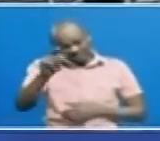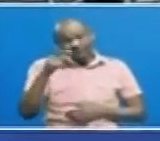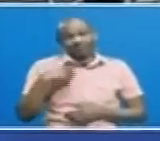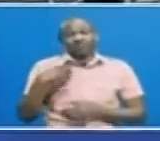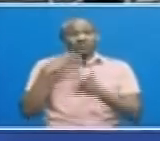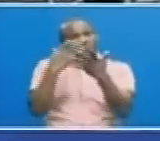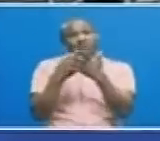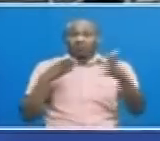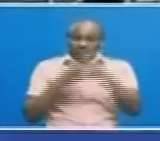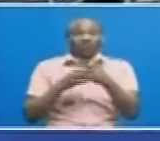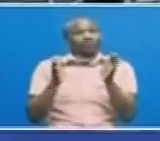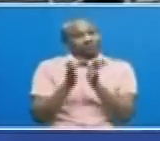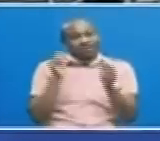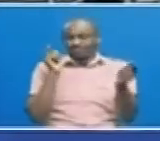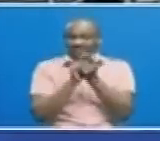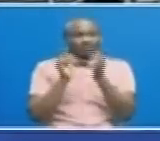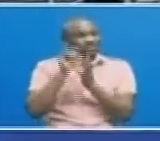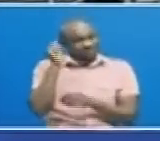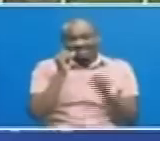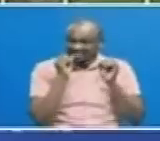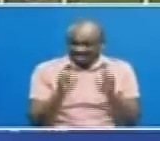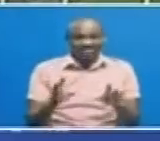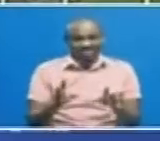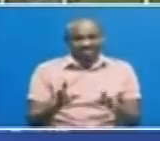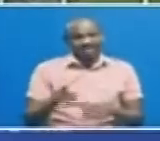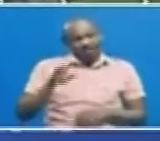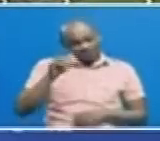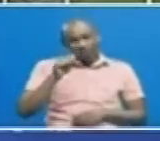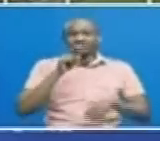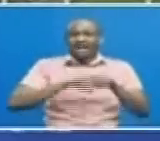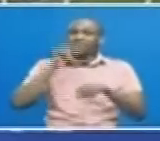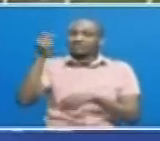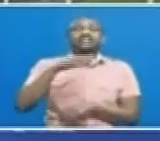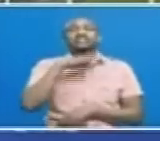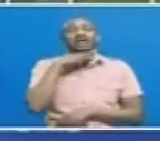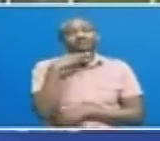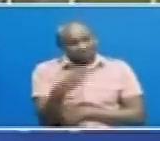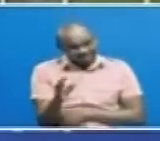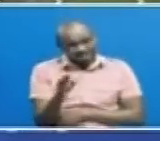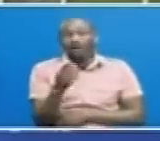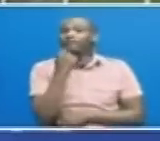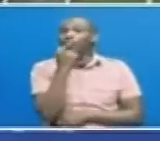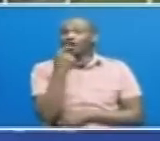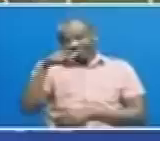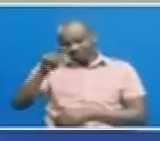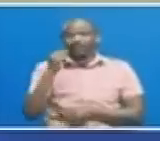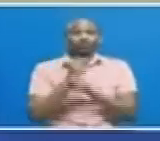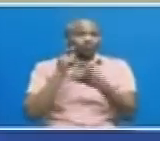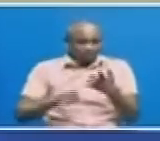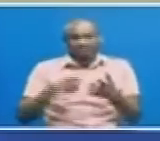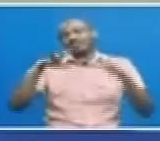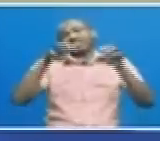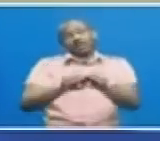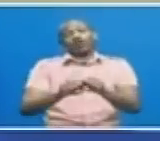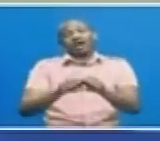na rais, wala hawakupata mwaliko kwenye ikulu. Baada ya kifo cha Jomo Kenyatta, rais wa pili Daniel Arap Moi akaingia